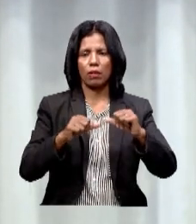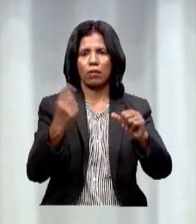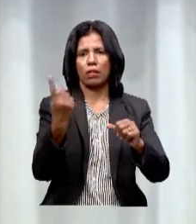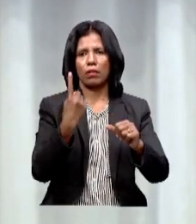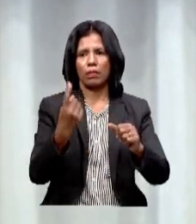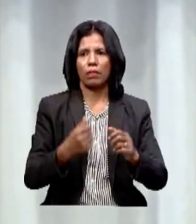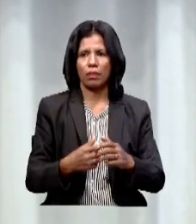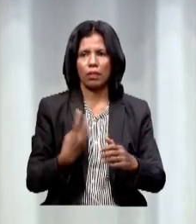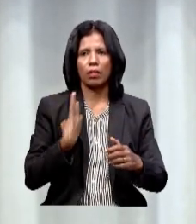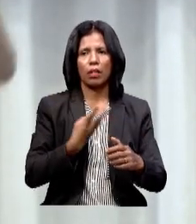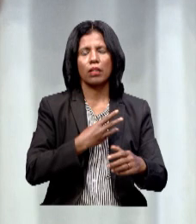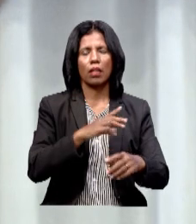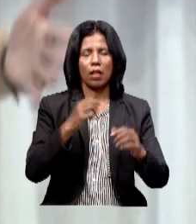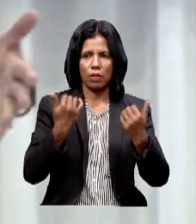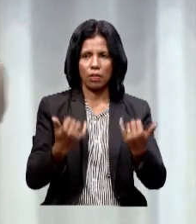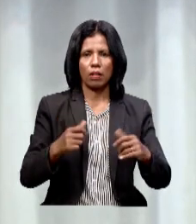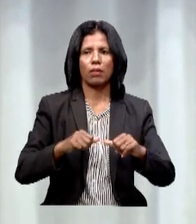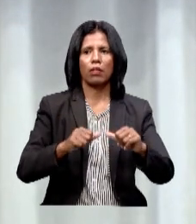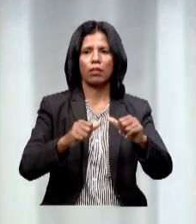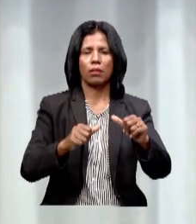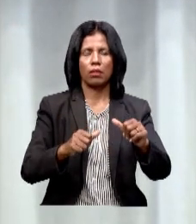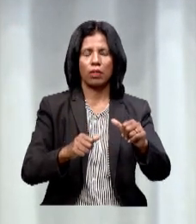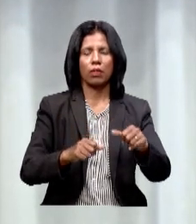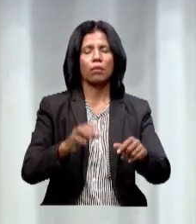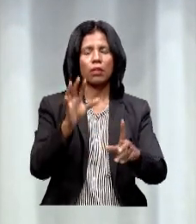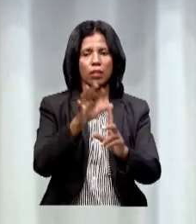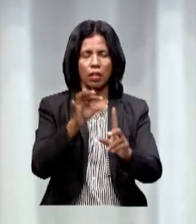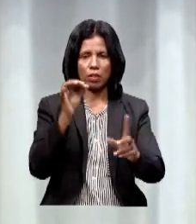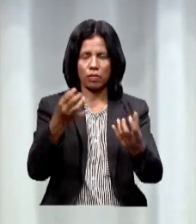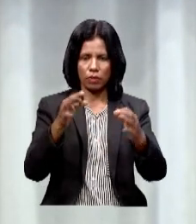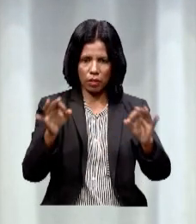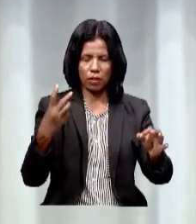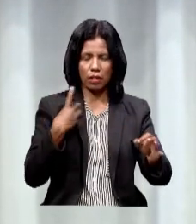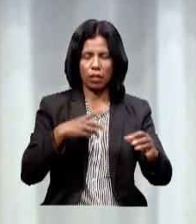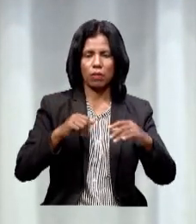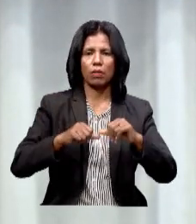Si continua ora e poi da televisione.